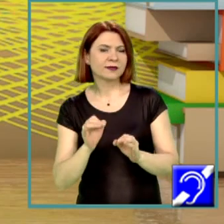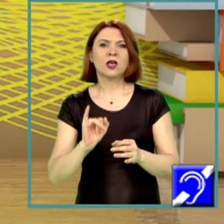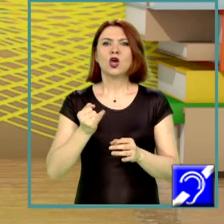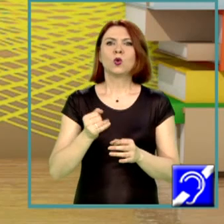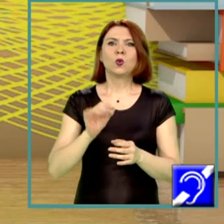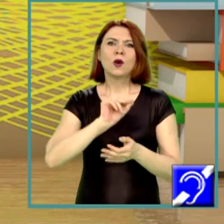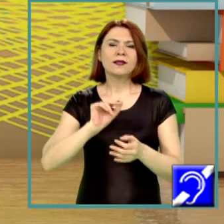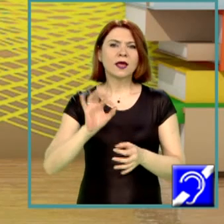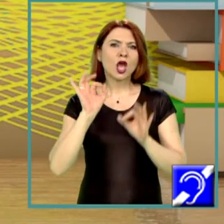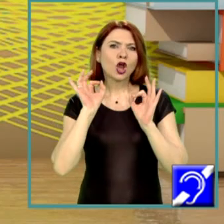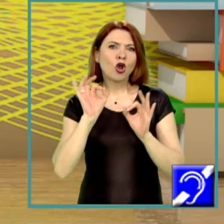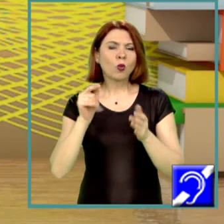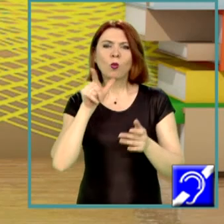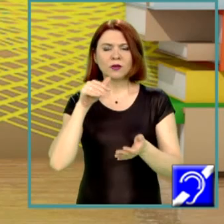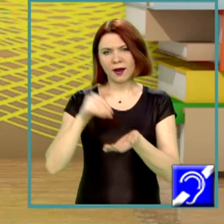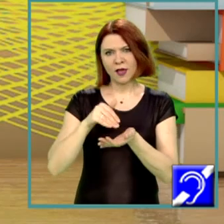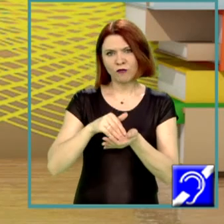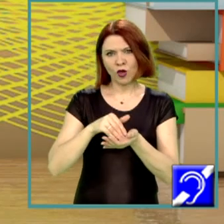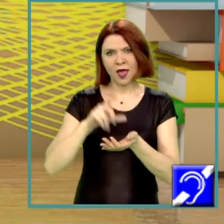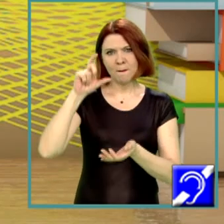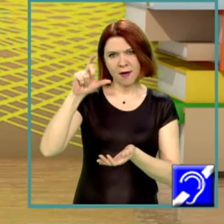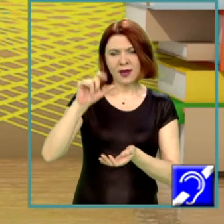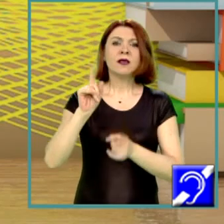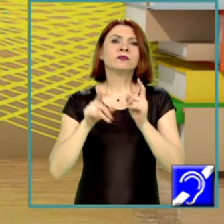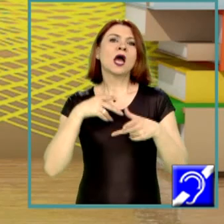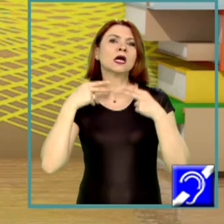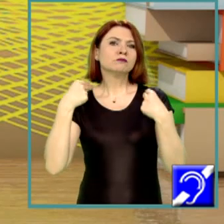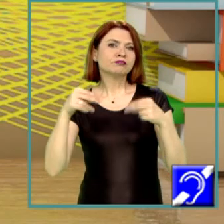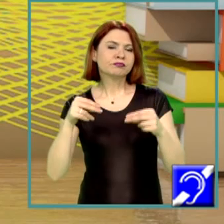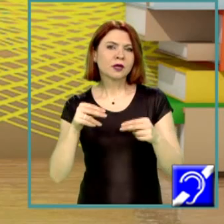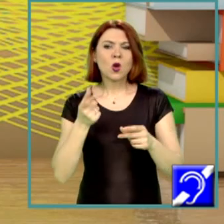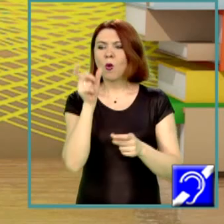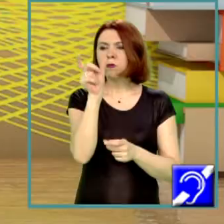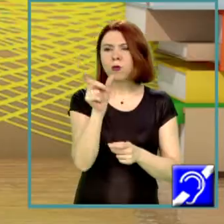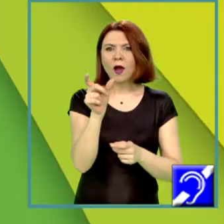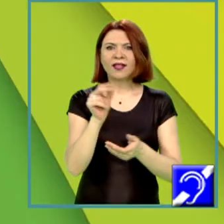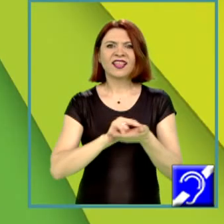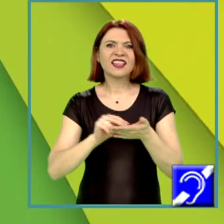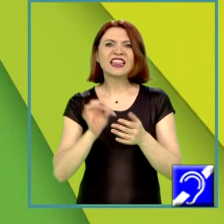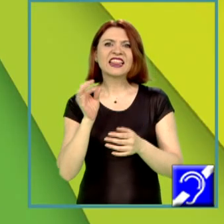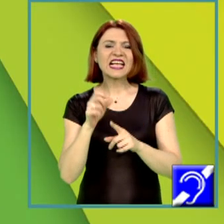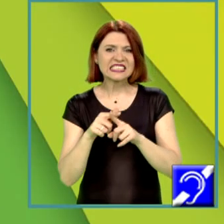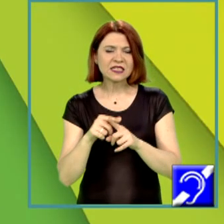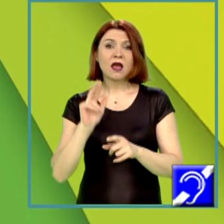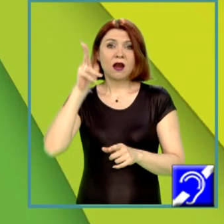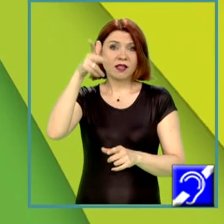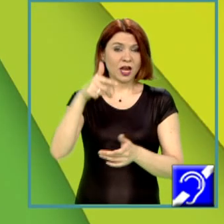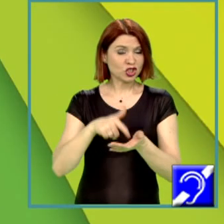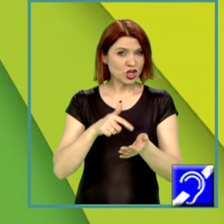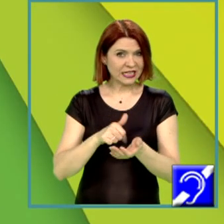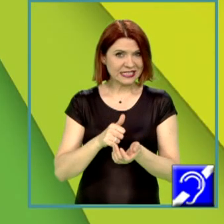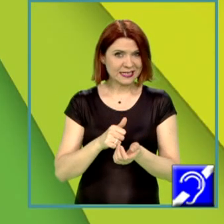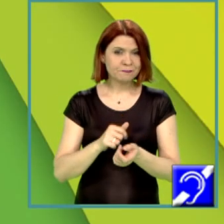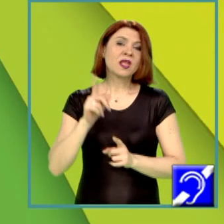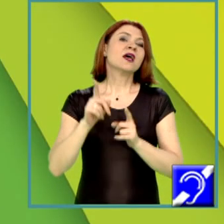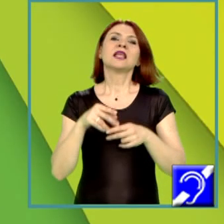majuscule acolo unde era necesar dacă justifica am răspunsul cu o secvență din text în cazul celei de a treia cerințe